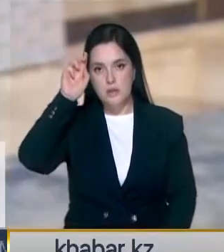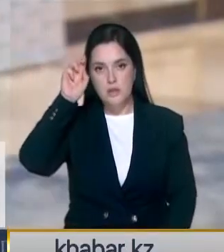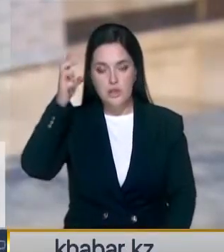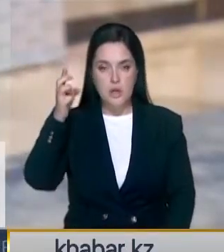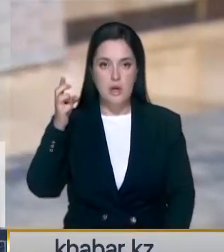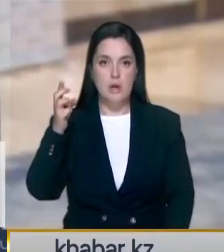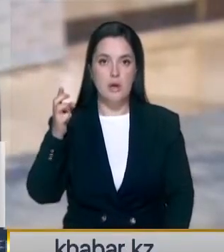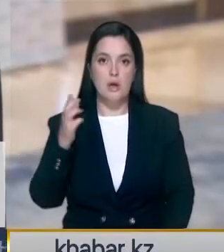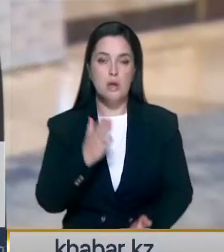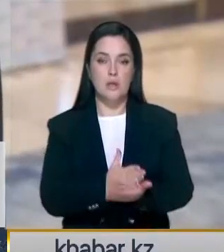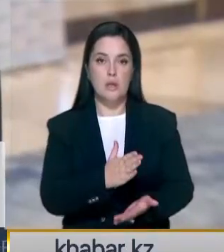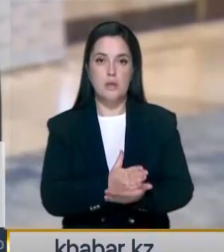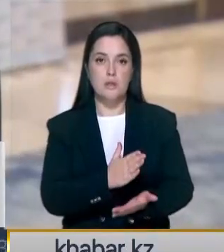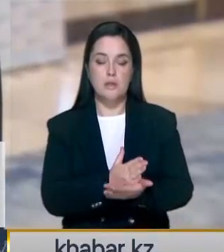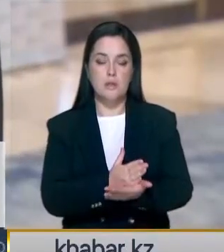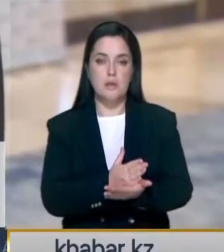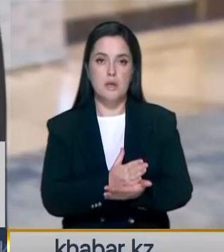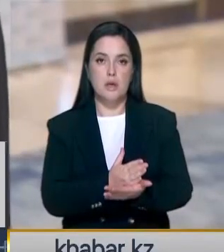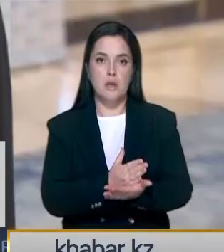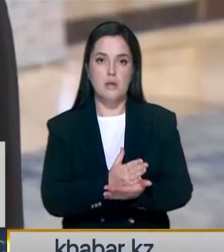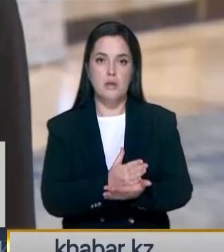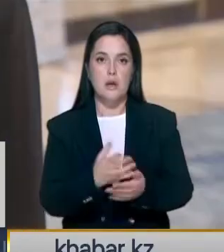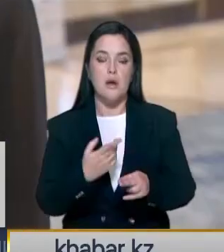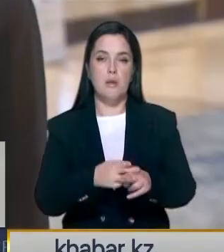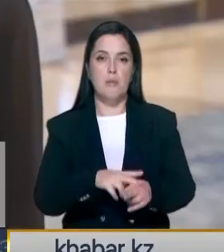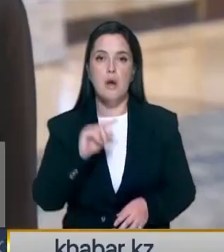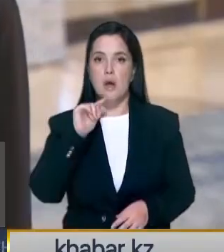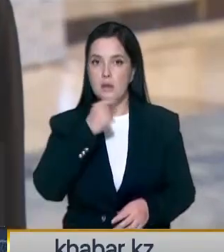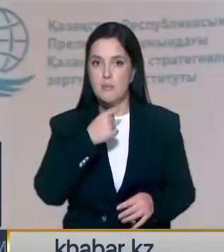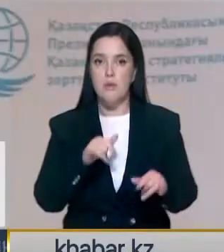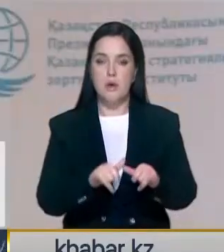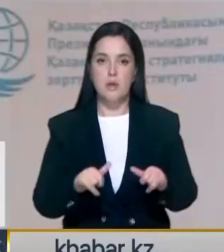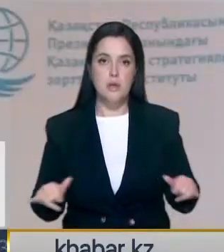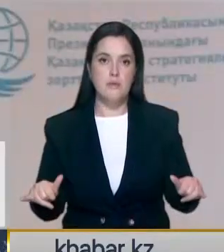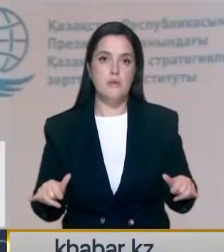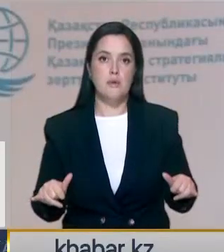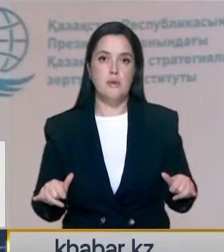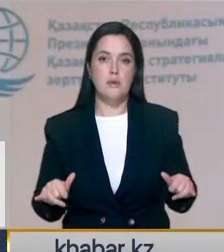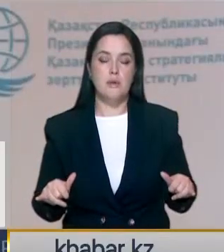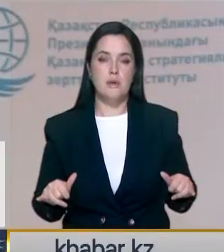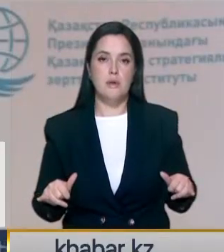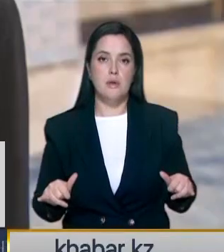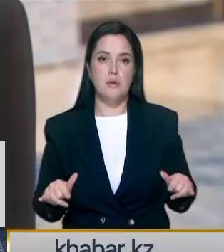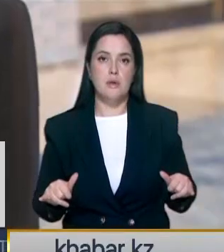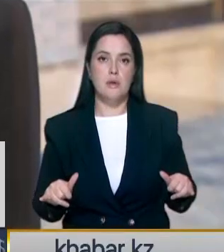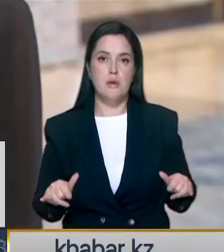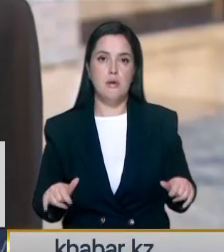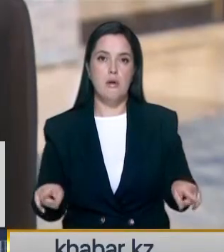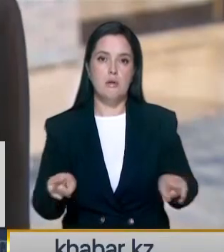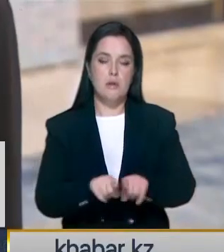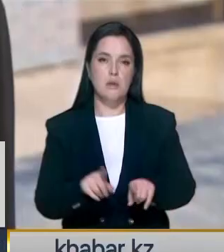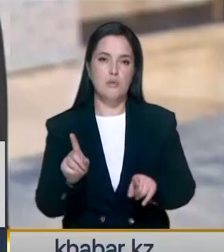страны, которые обладают достаточно высоким потенциалом экономического развития, рассматриваются как такие своего рода